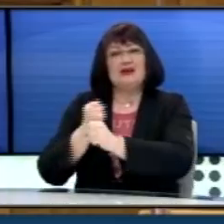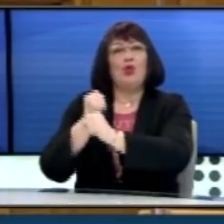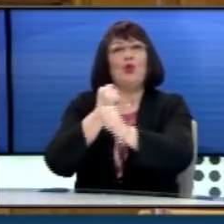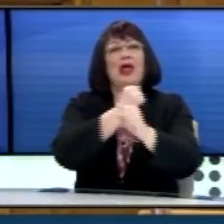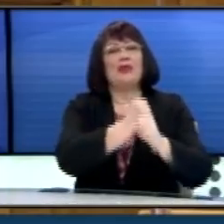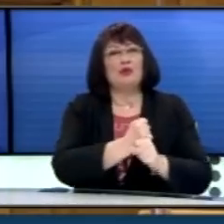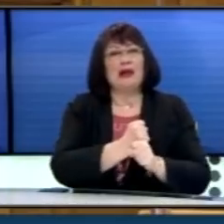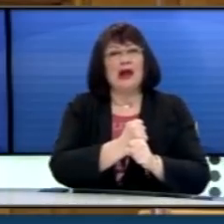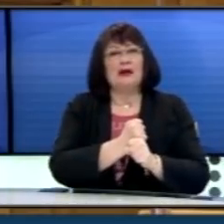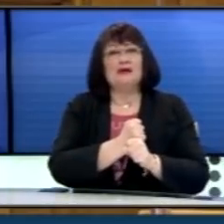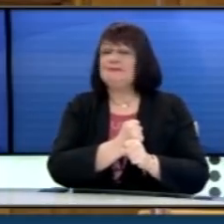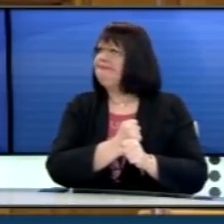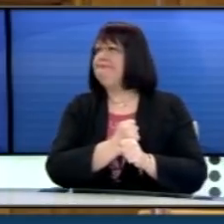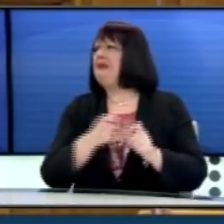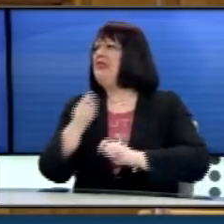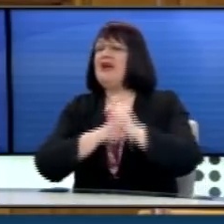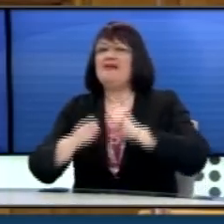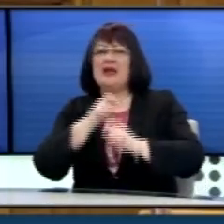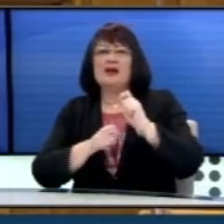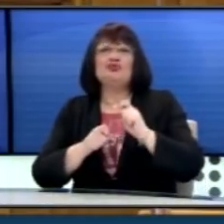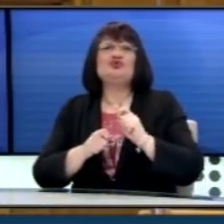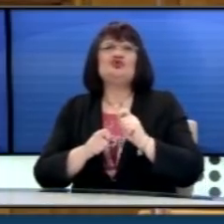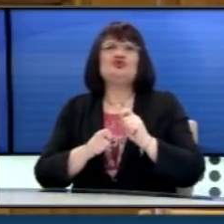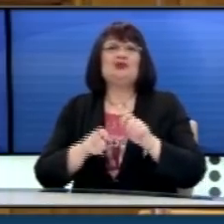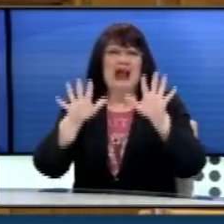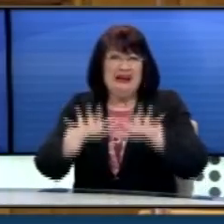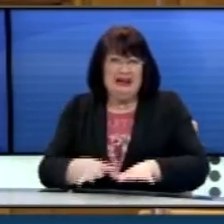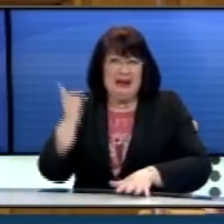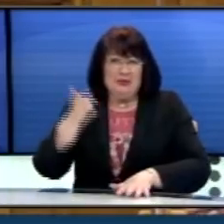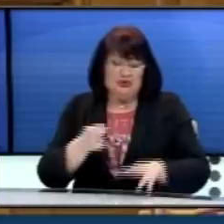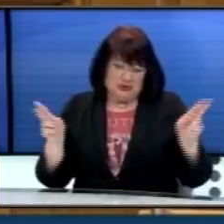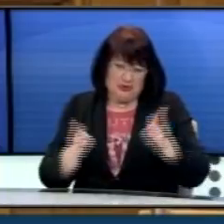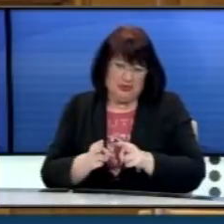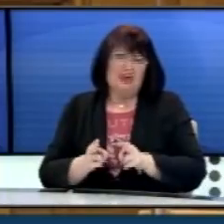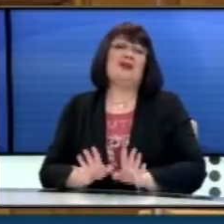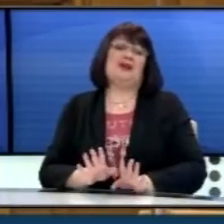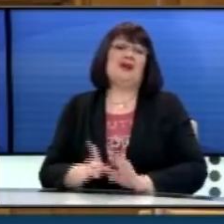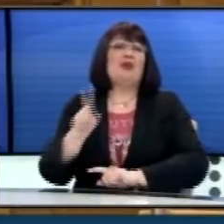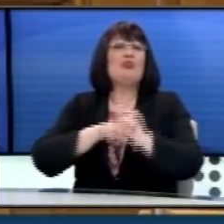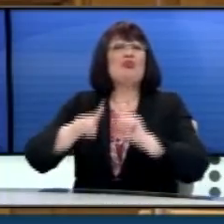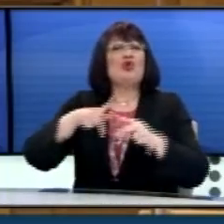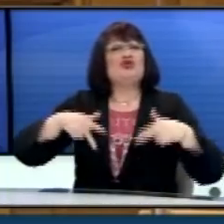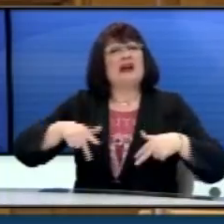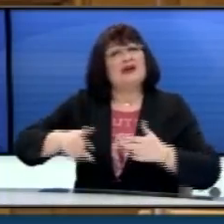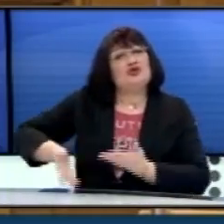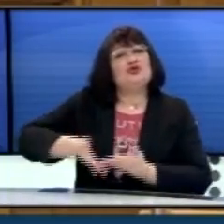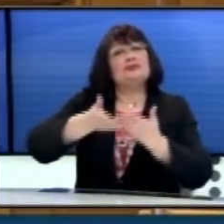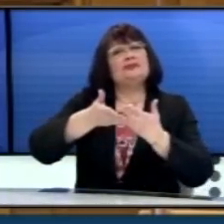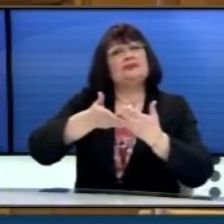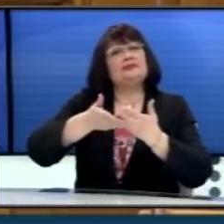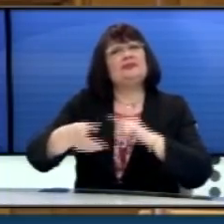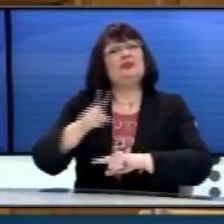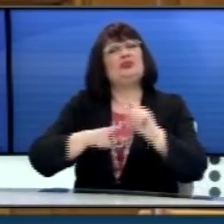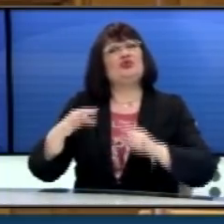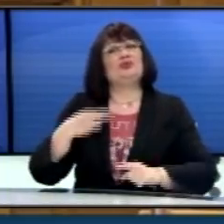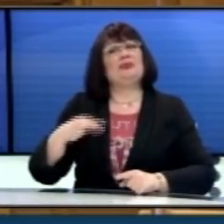θα καλύψουν παρά πάρα πολύ μικρό κομμάτι της ανεργίας. Ποιος θα πληρώσει την κρατική στήριξη για τις